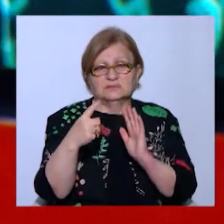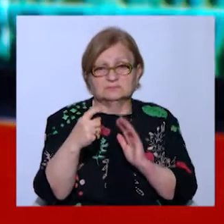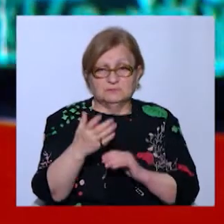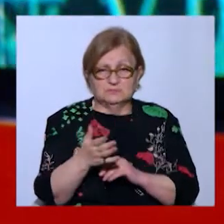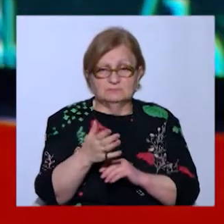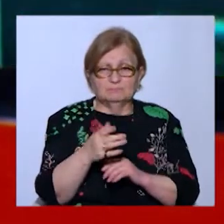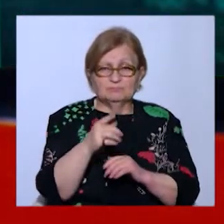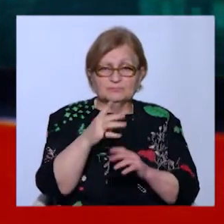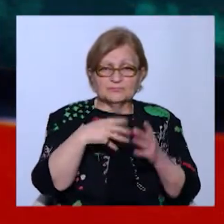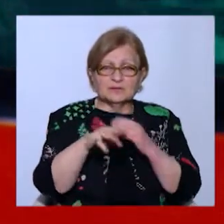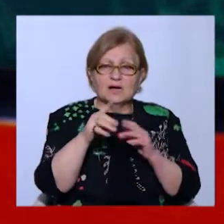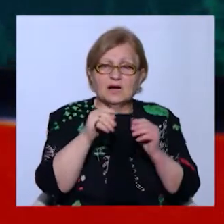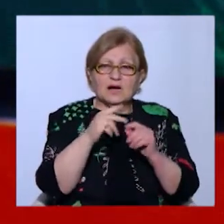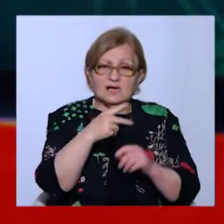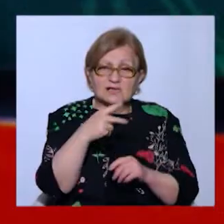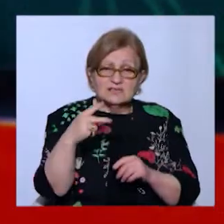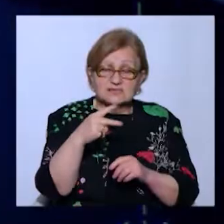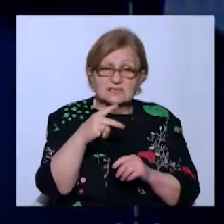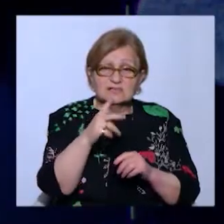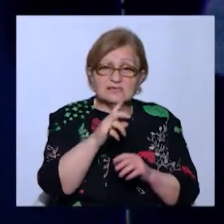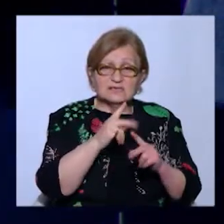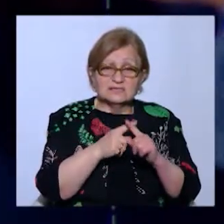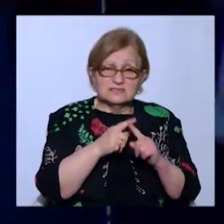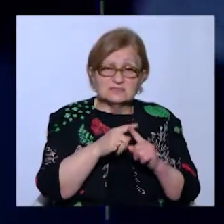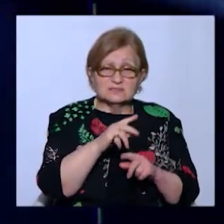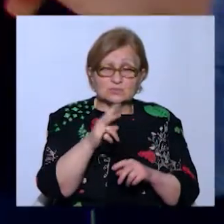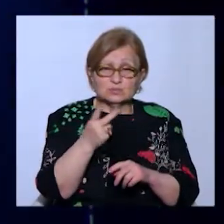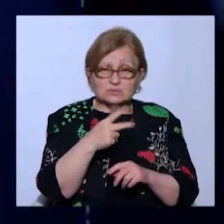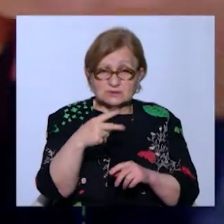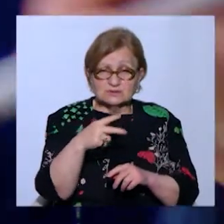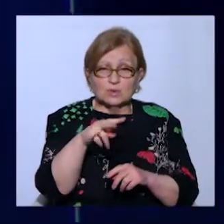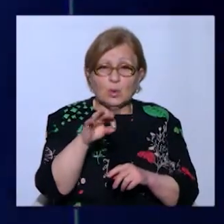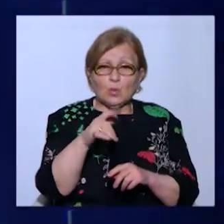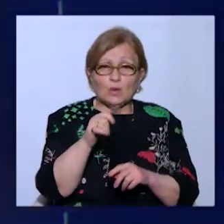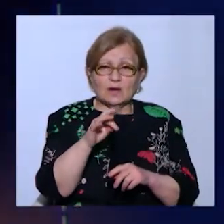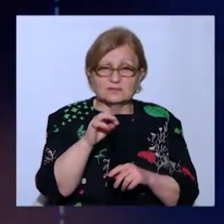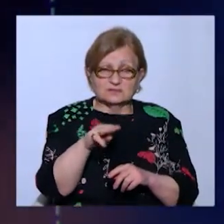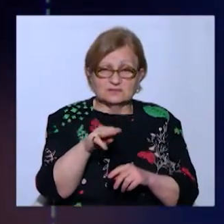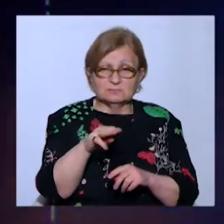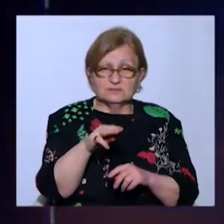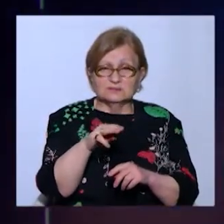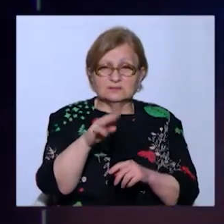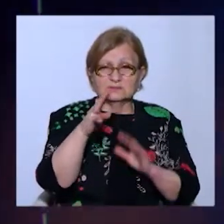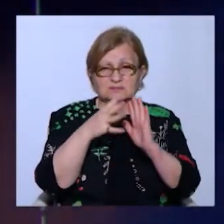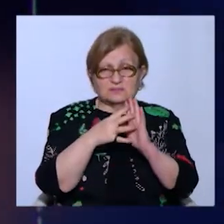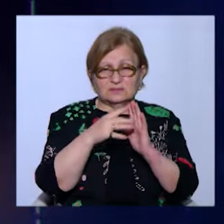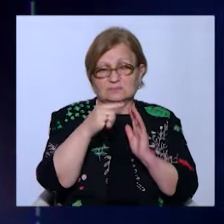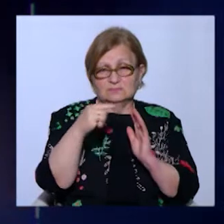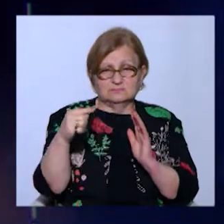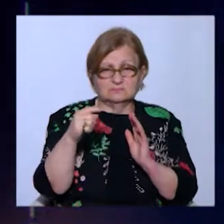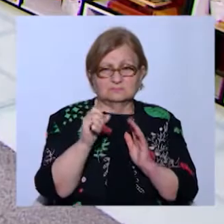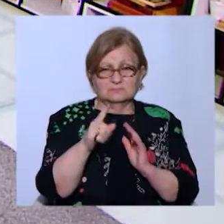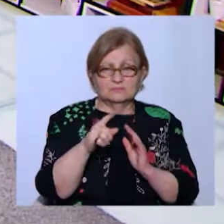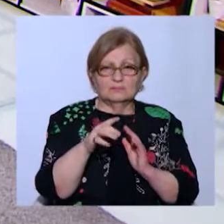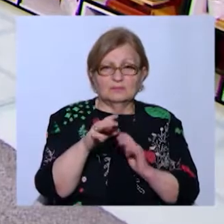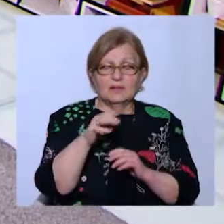x უდრის ლოგარითმი 3-ის ფუძით 9 - 11-დან. ჩვენ ლოგარითმებზე შემდეგ გაკვეთილზე